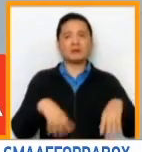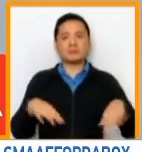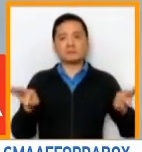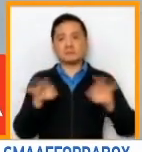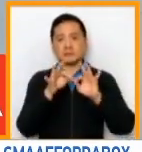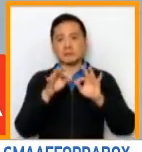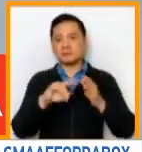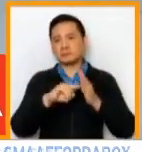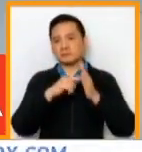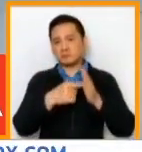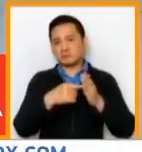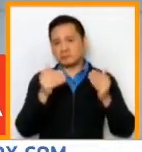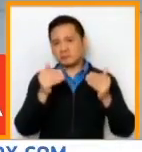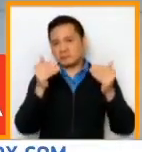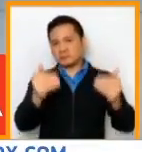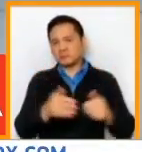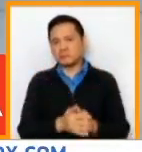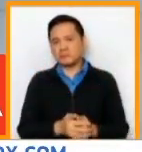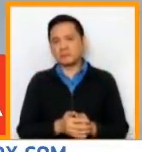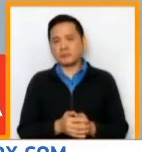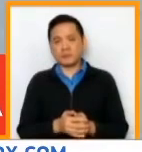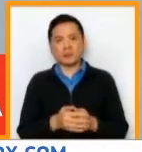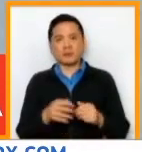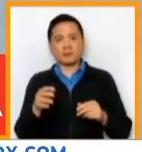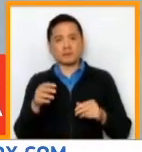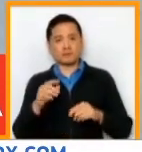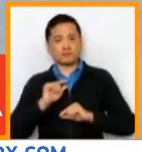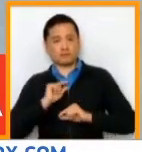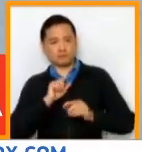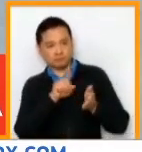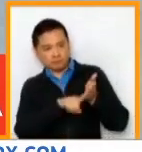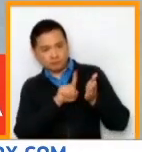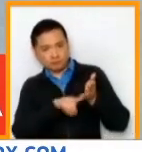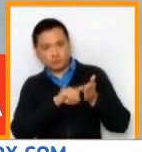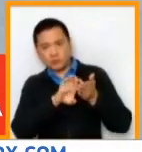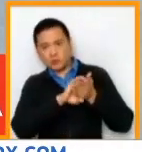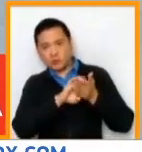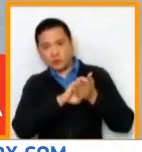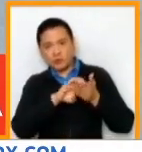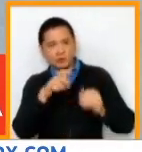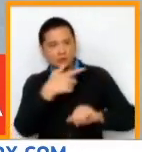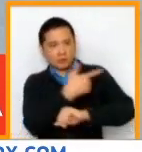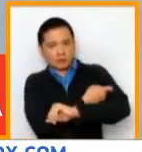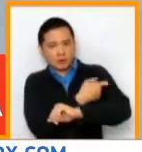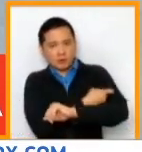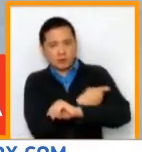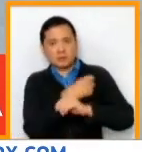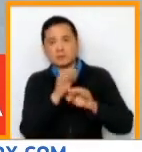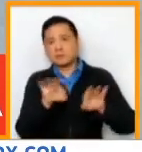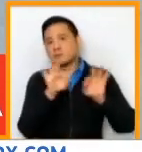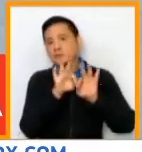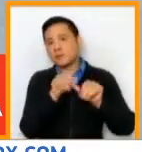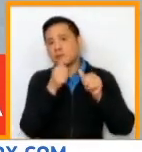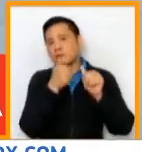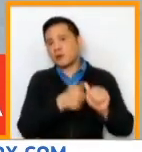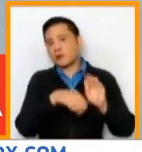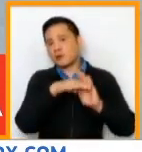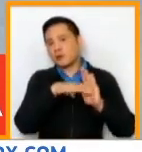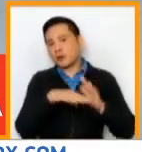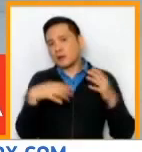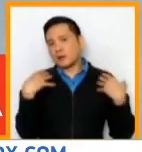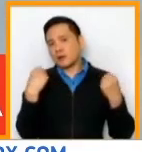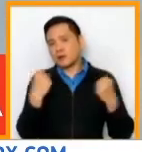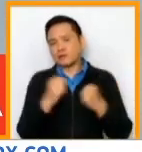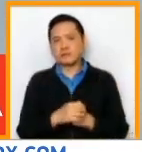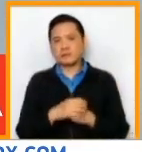saan iniinspeksyon yung kanilang mga vaccination card at kailangan sumunod sa health and safety protocols. Yan ang unang balita mula